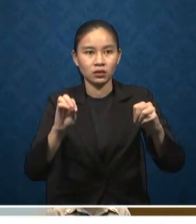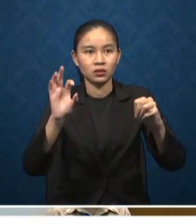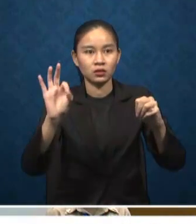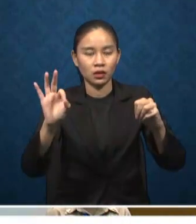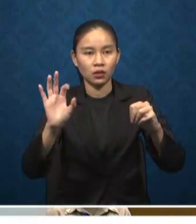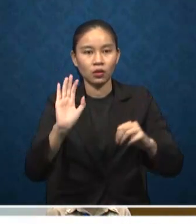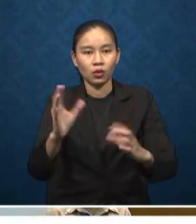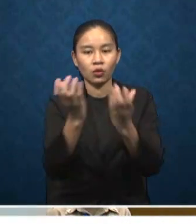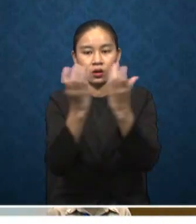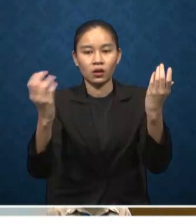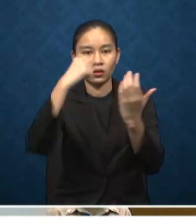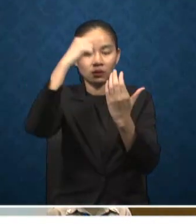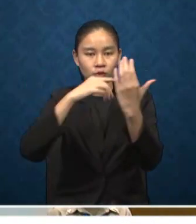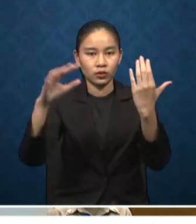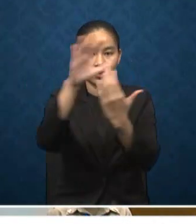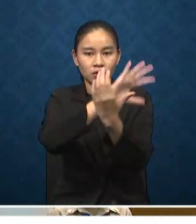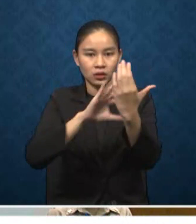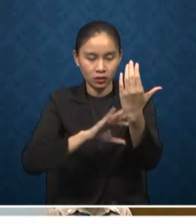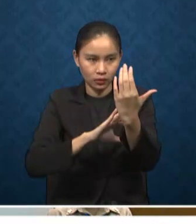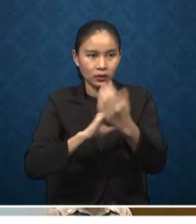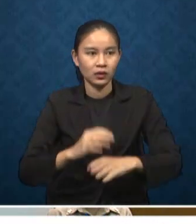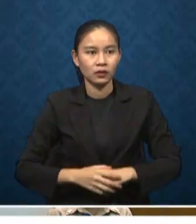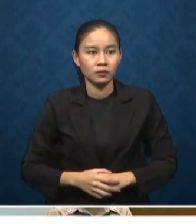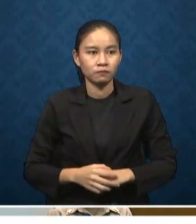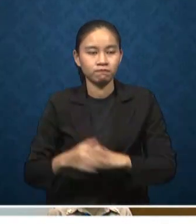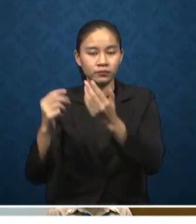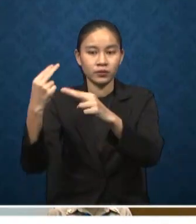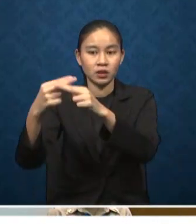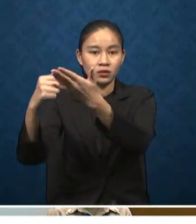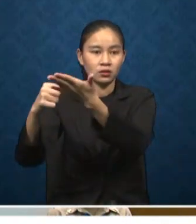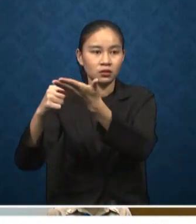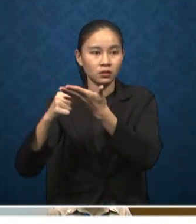รัฐธรรมนูญแห่งราชอาณาจักรไทยจึงทรงพระเจริญ